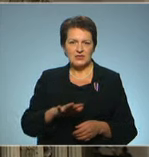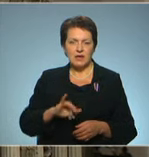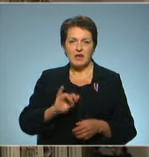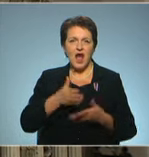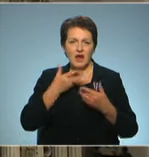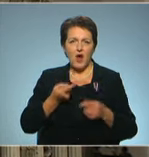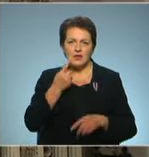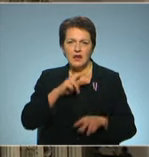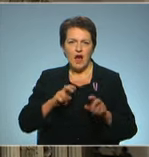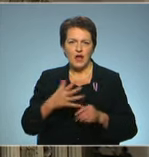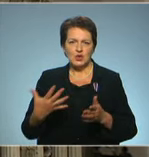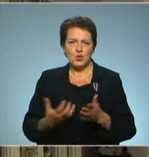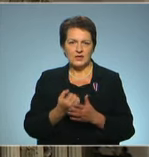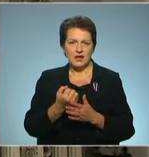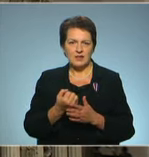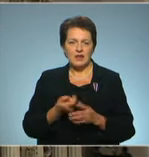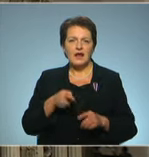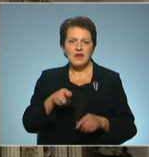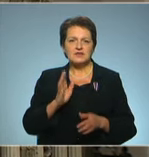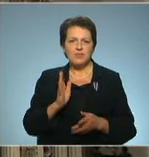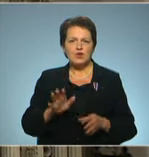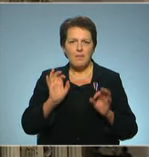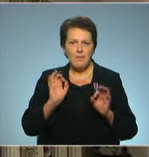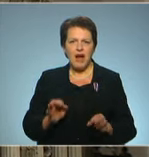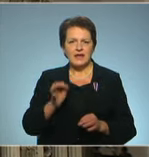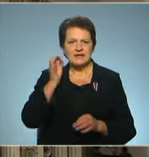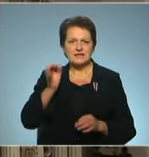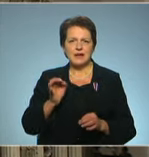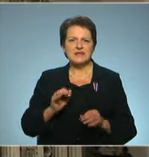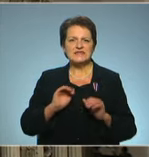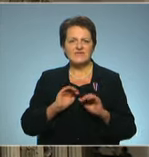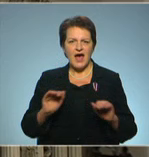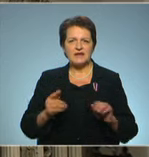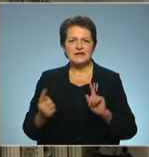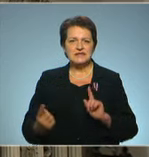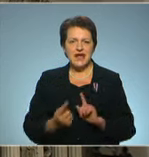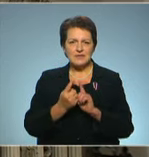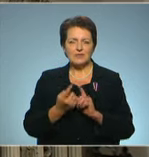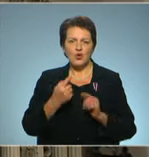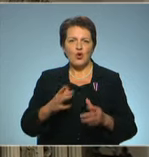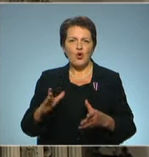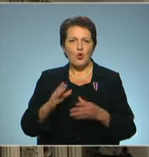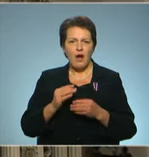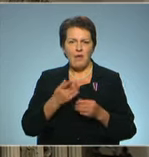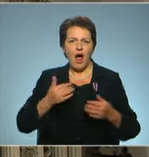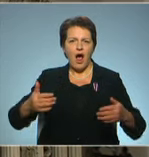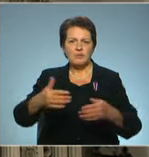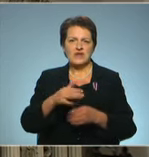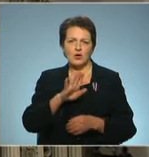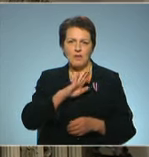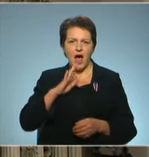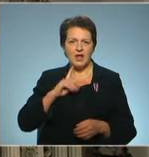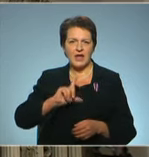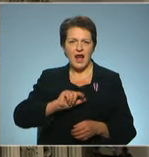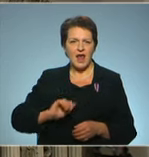tad atrodiet. Tas būtu pa īstam svēti sastapties un kopā apskaut māti Latviju.